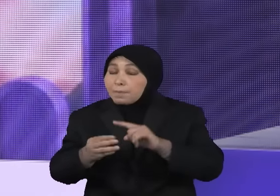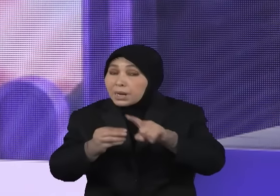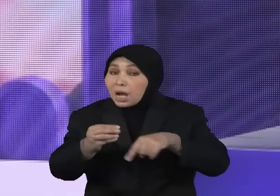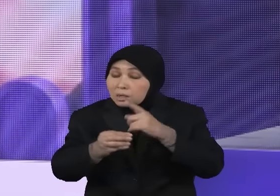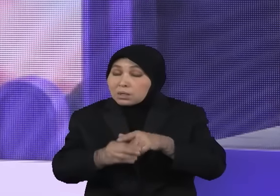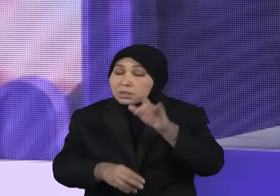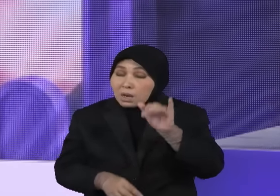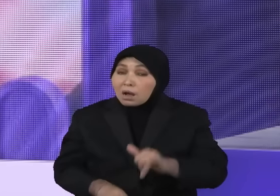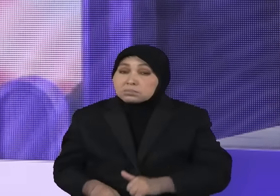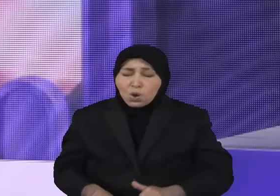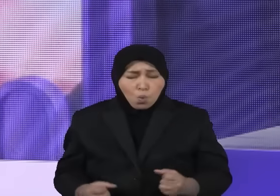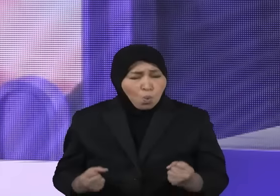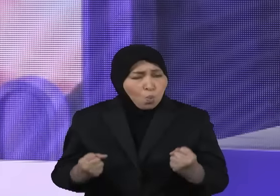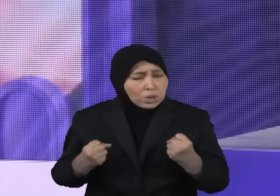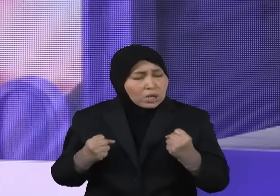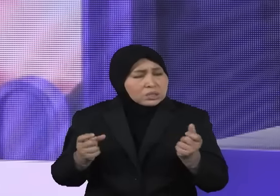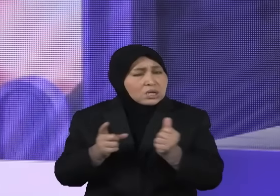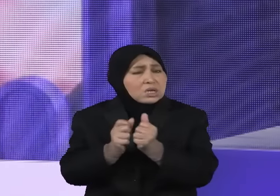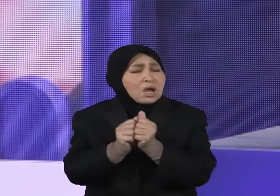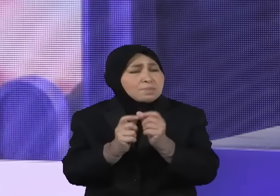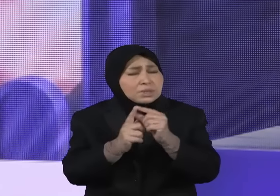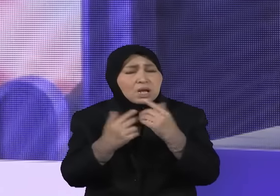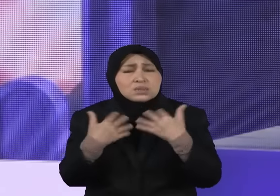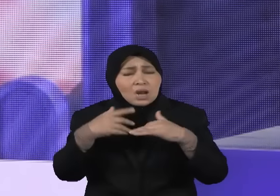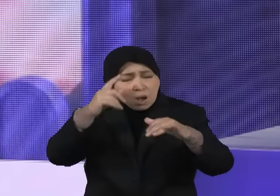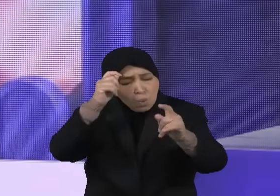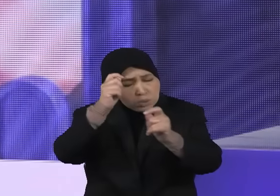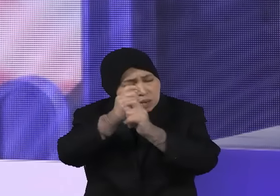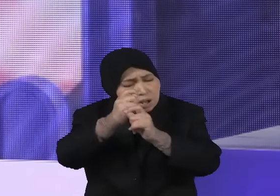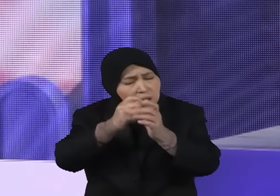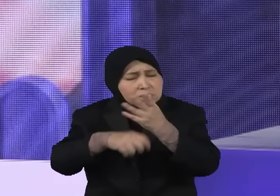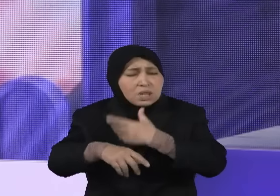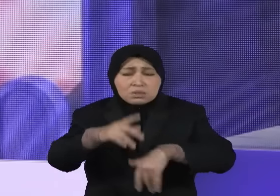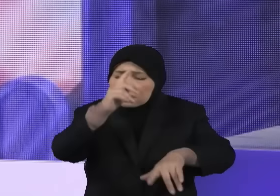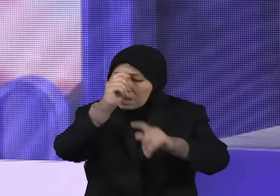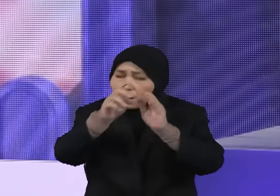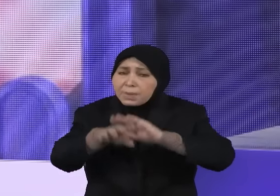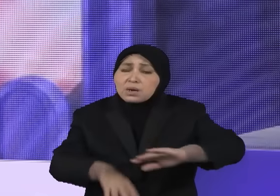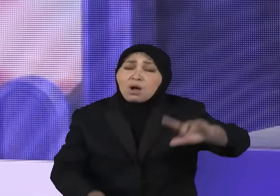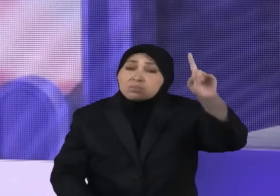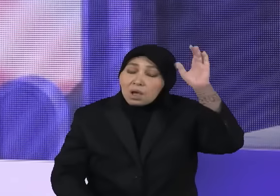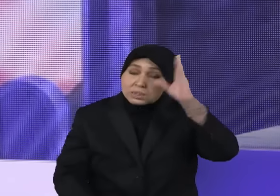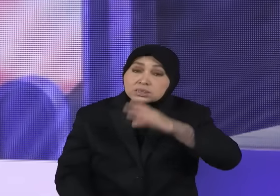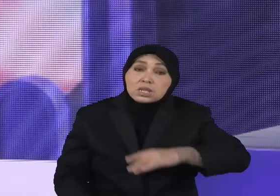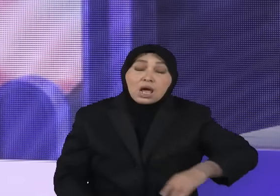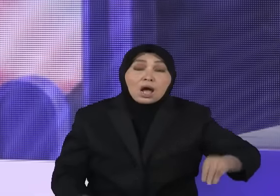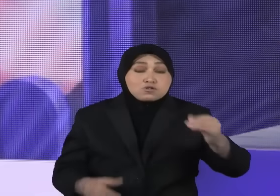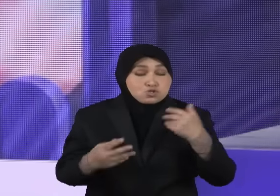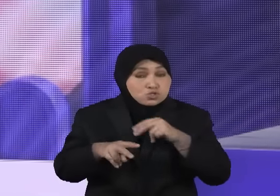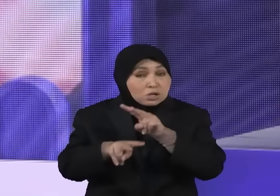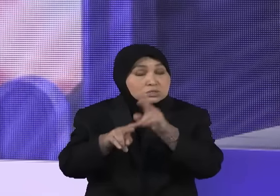Allah kuatkan dengan perkataan wattaqullah wasma'u, dan bertakwalah kepada Allah. Kesaksian bagi dua